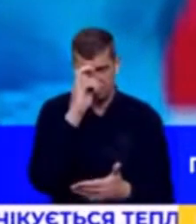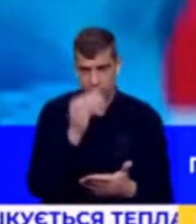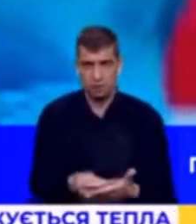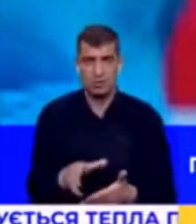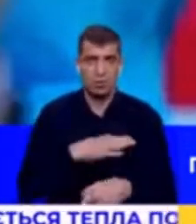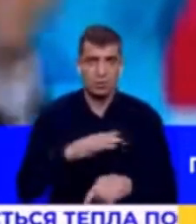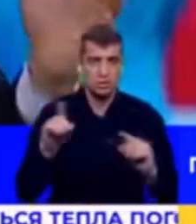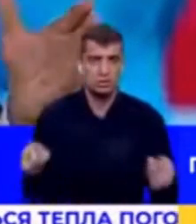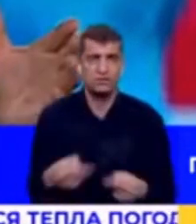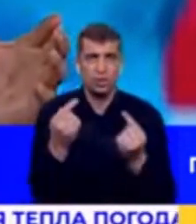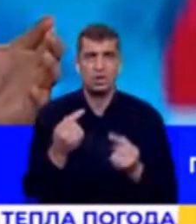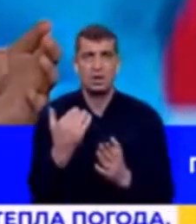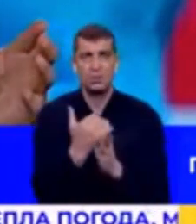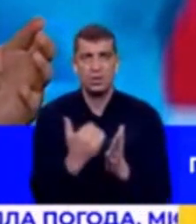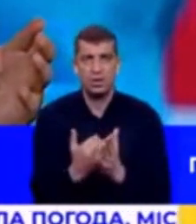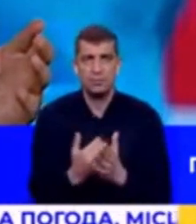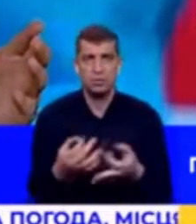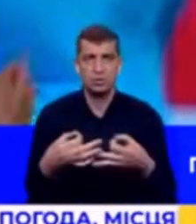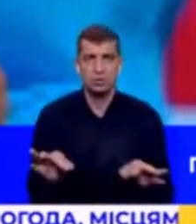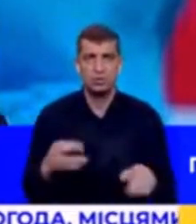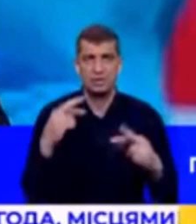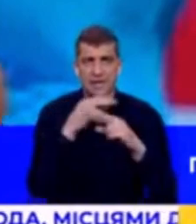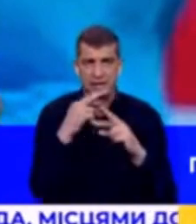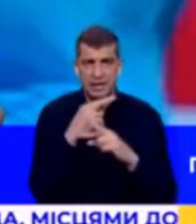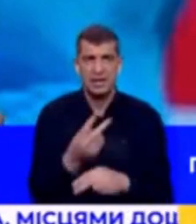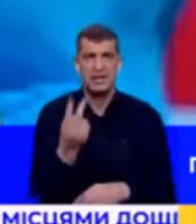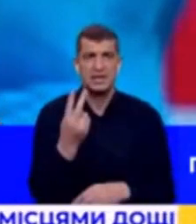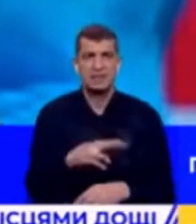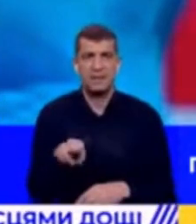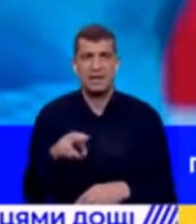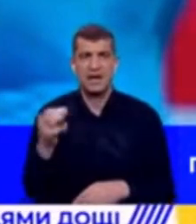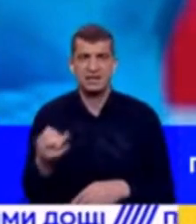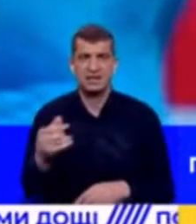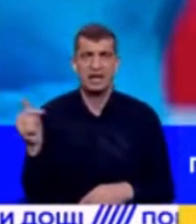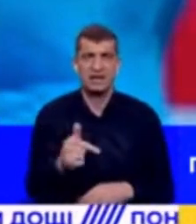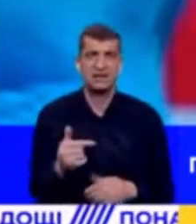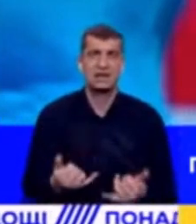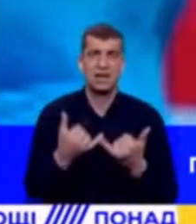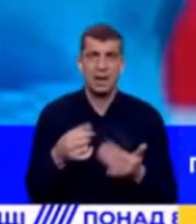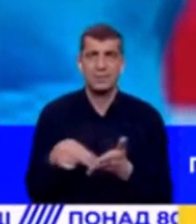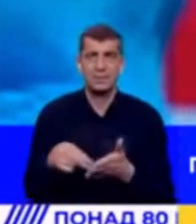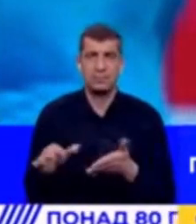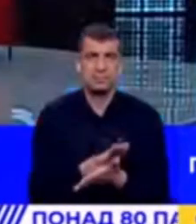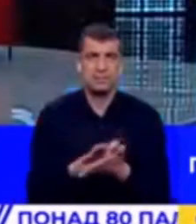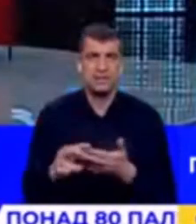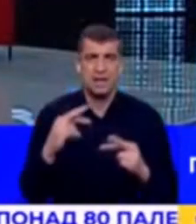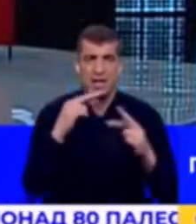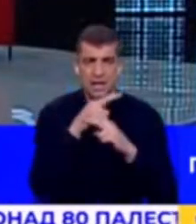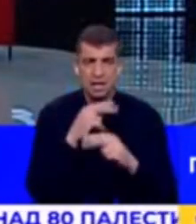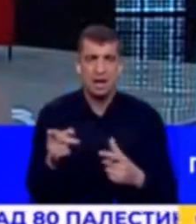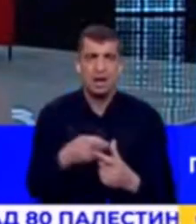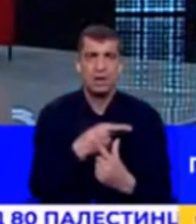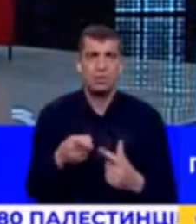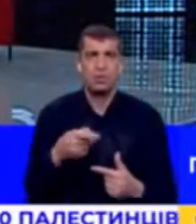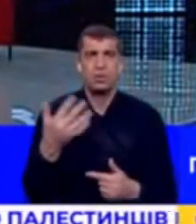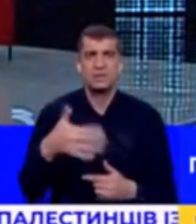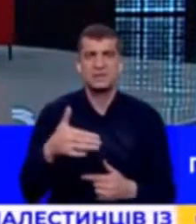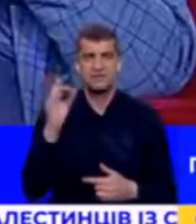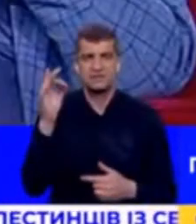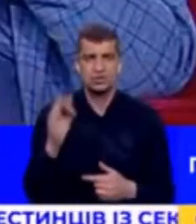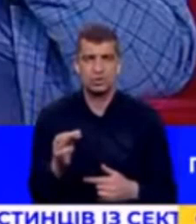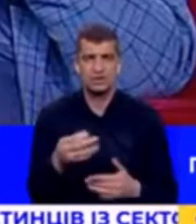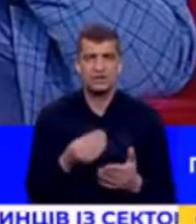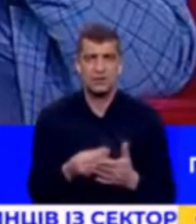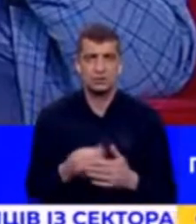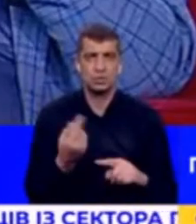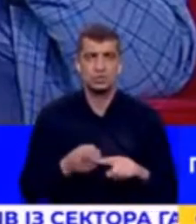було створено програму «Доступні ліки». 2 мільярди гривень на придбання безплатно ліків або по 50%